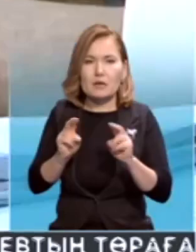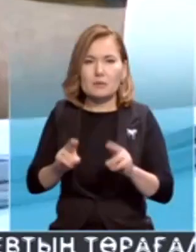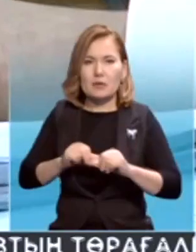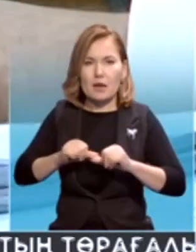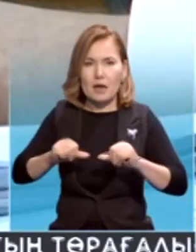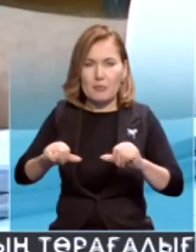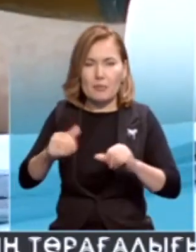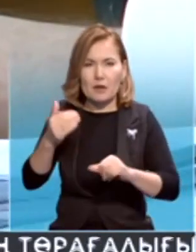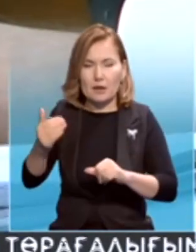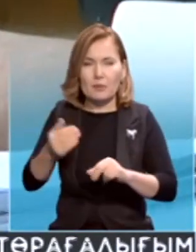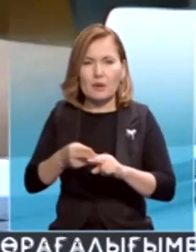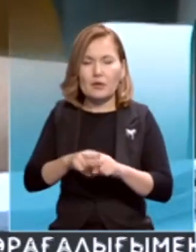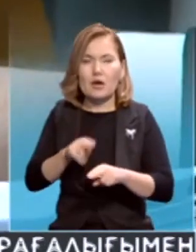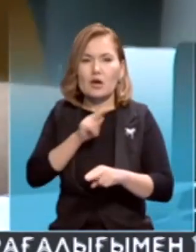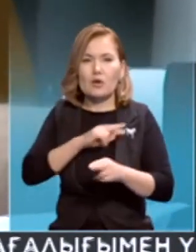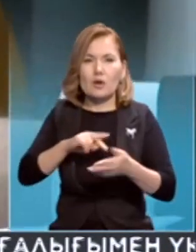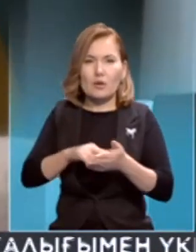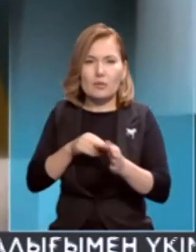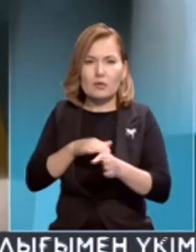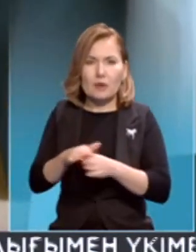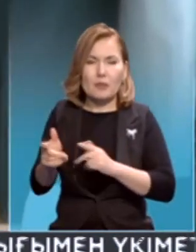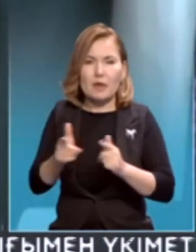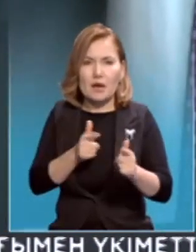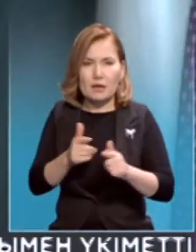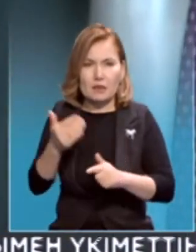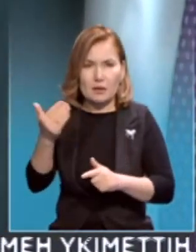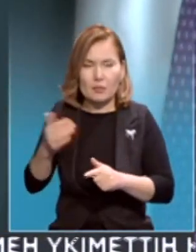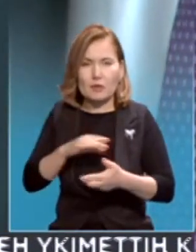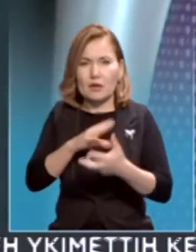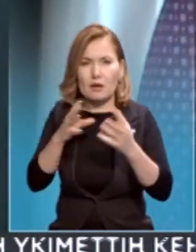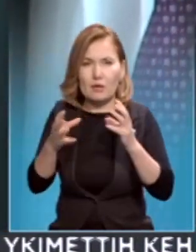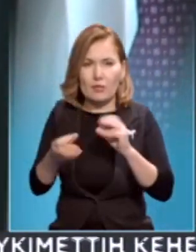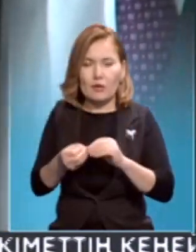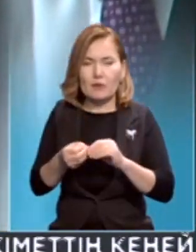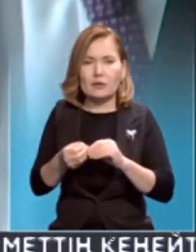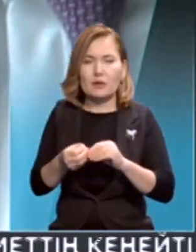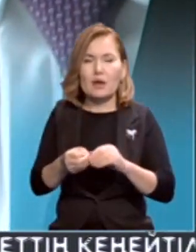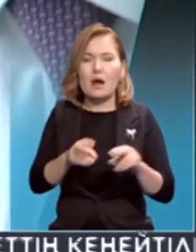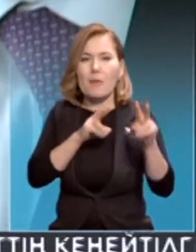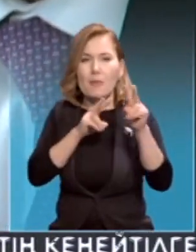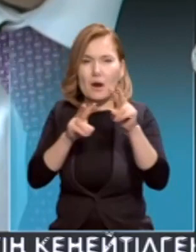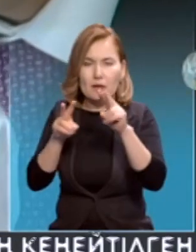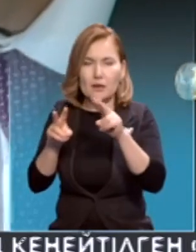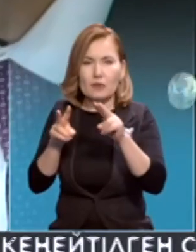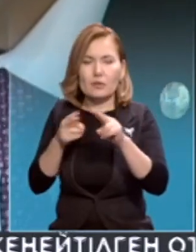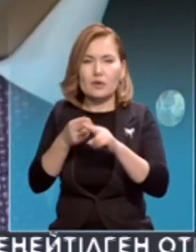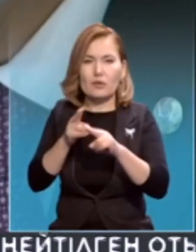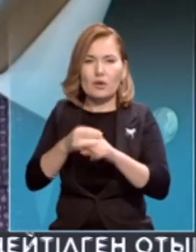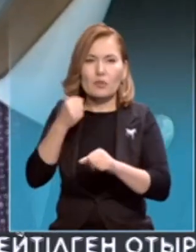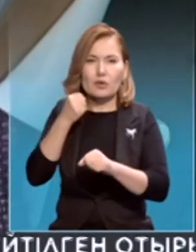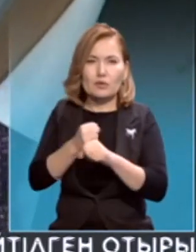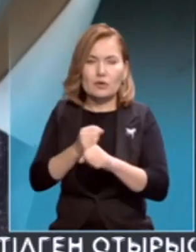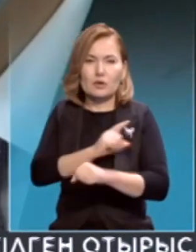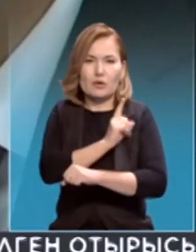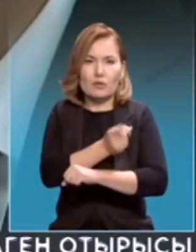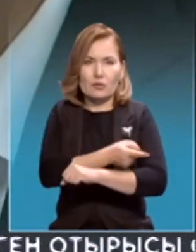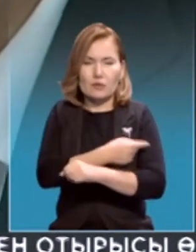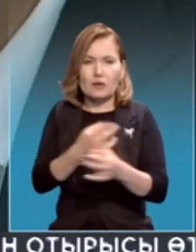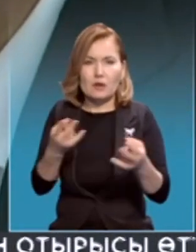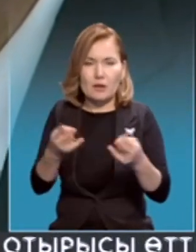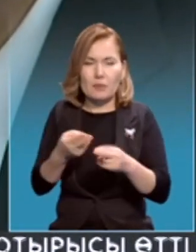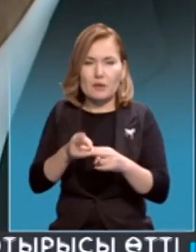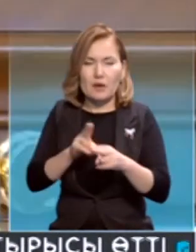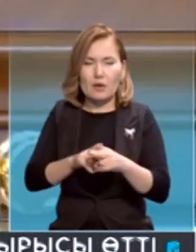комиссия кешенди чаралар әзірледі. Соған сәйкес бакылоо кадагалау тетигин күчөйтүп